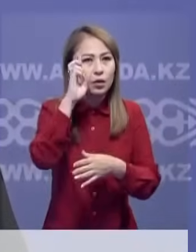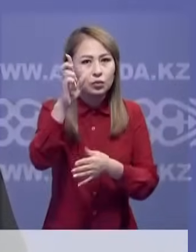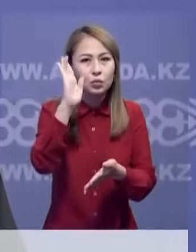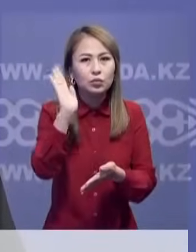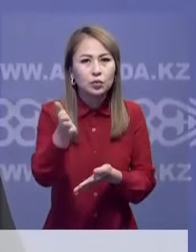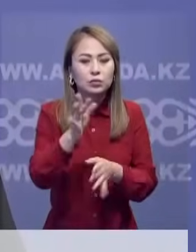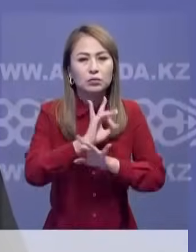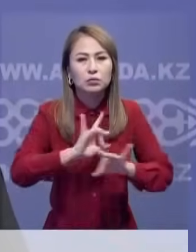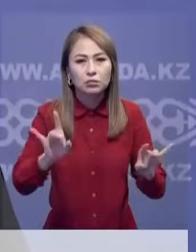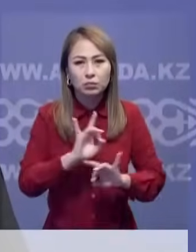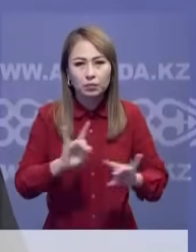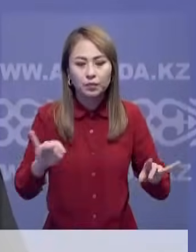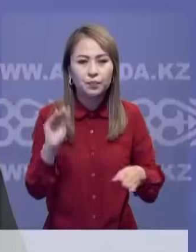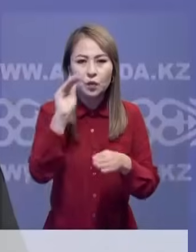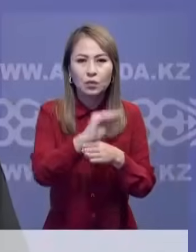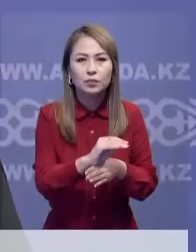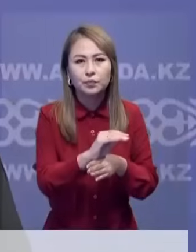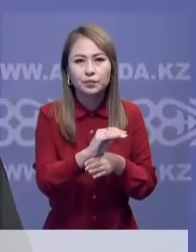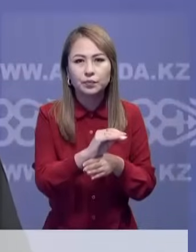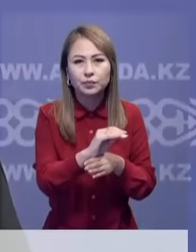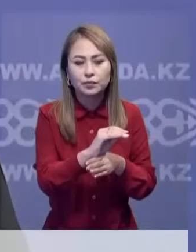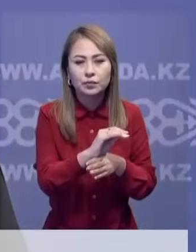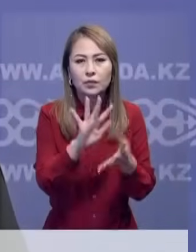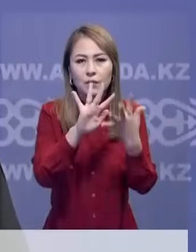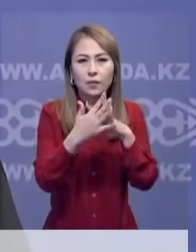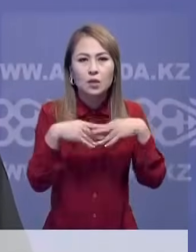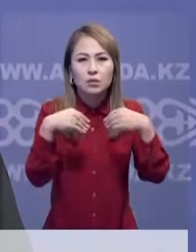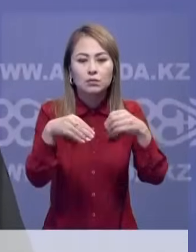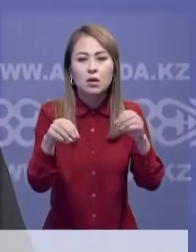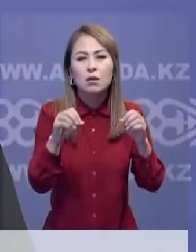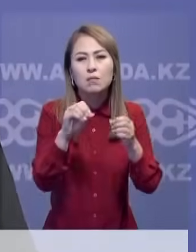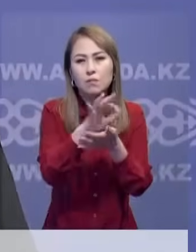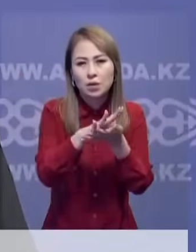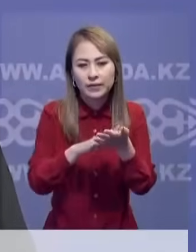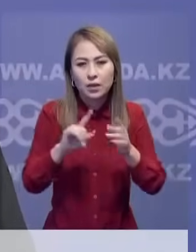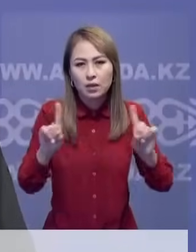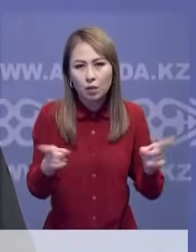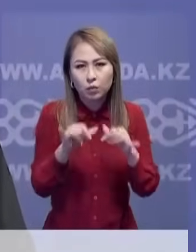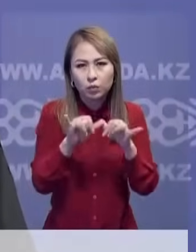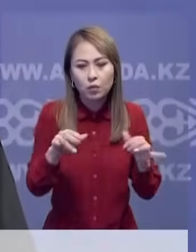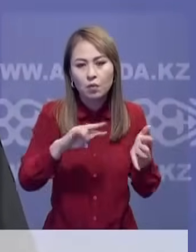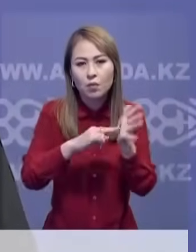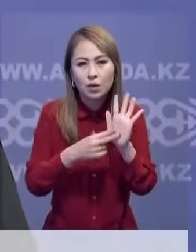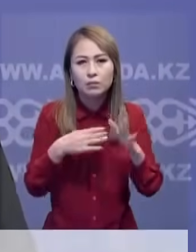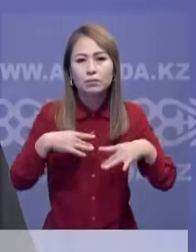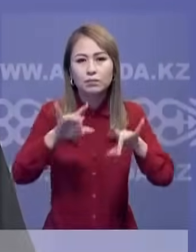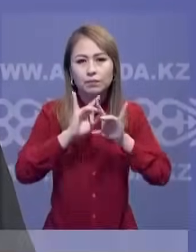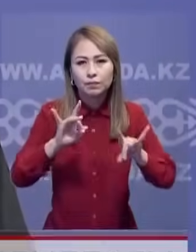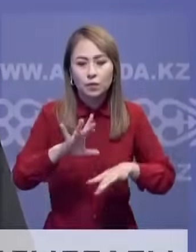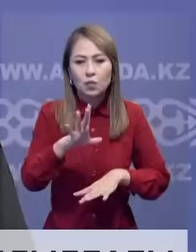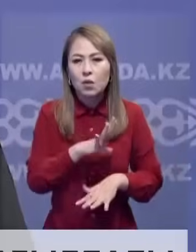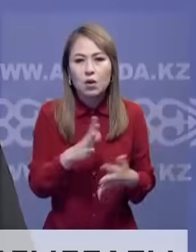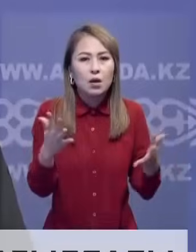тарапынан болатынын айтып өттім. Одан басқа ауыл шаруашылығын әрмен қарай дамыту туралы жоспарды баяндадым. Оның ішінде